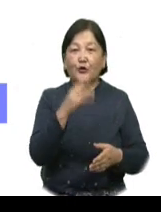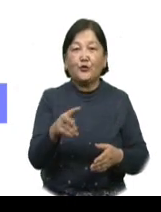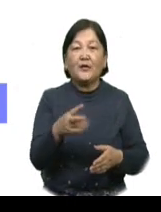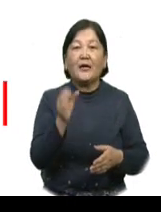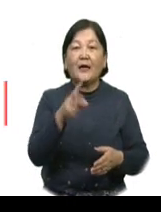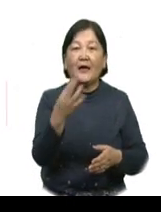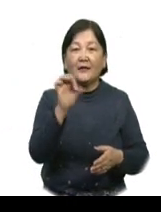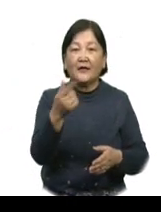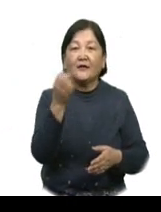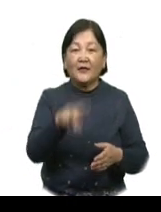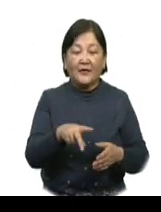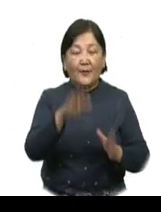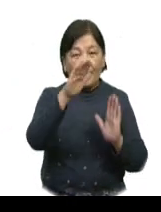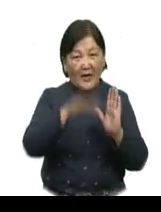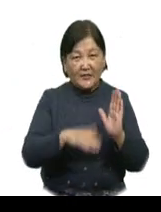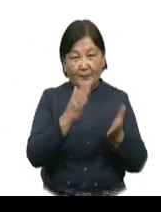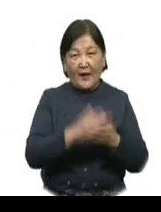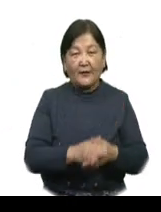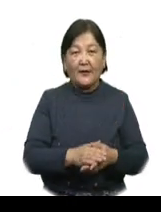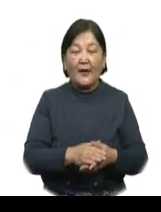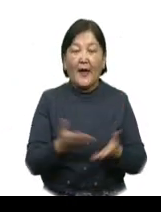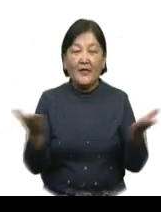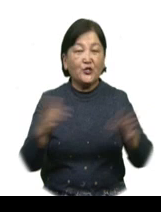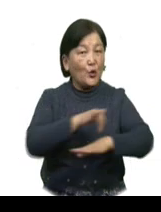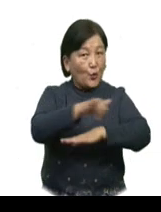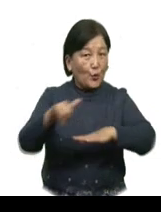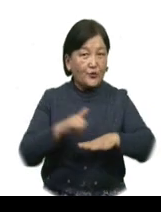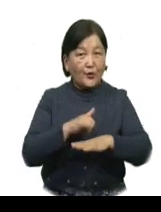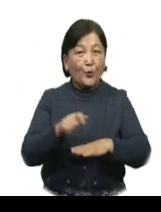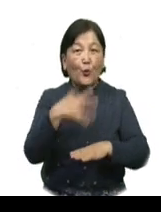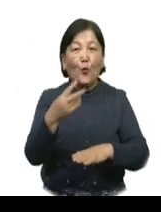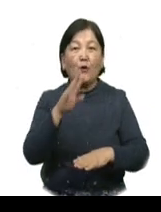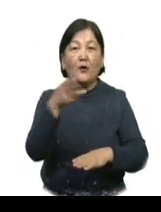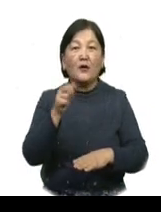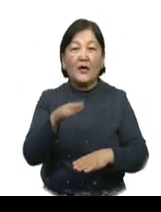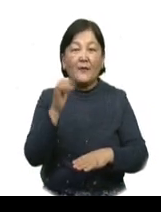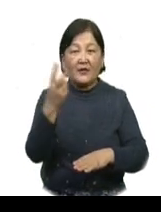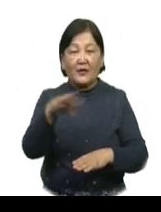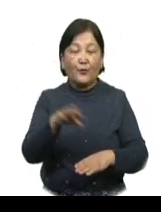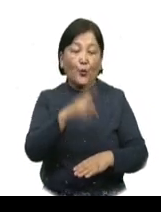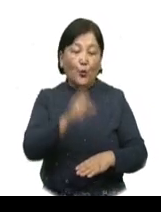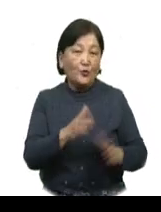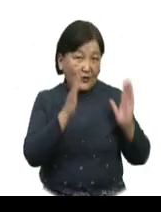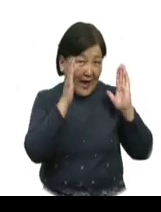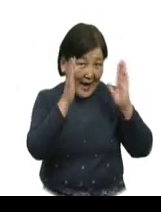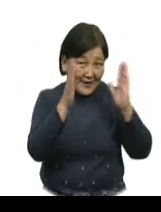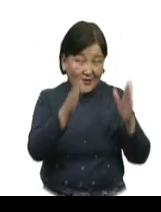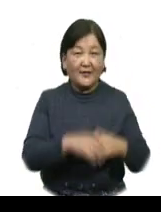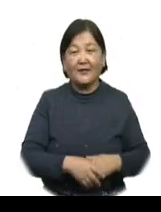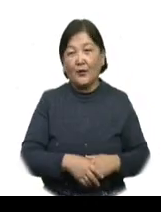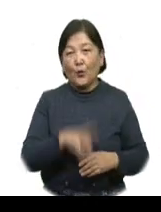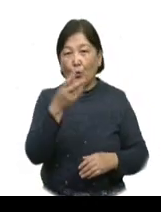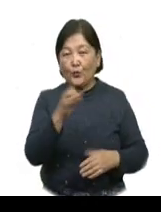нэмэгдүүлэх юм сайн талтай. За мэдээж аль ч улс орон хүмүүн капитал буюу хүнийхээ хөгжилдөө илүүх анхаардаг. Тэгвэл